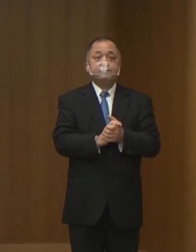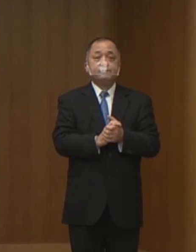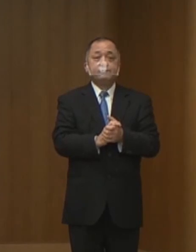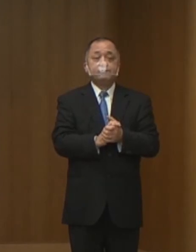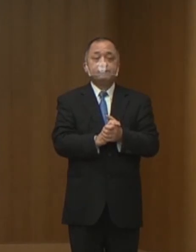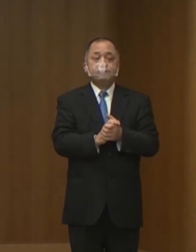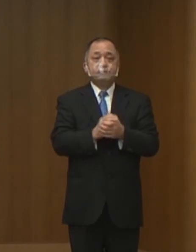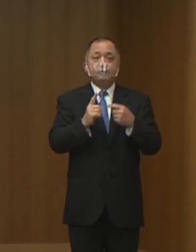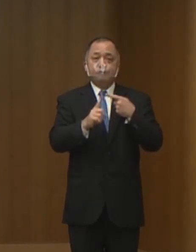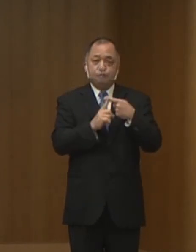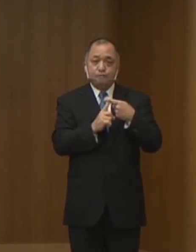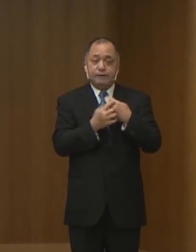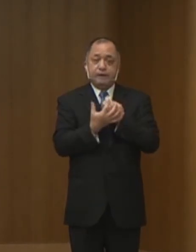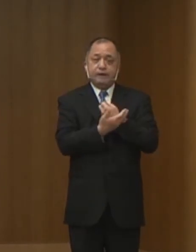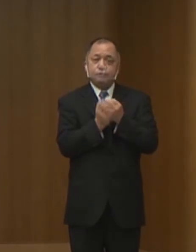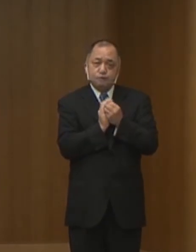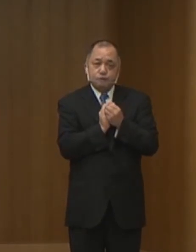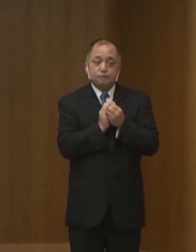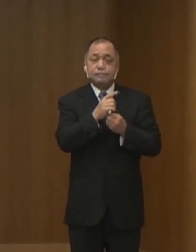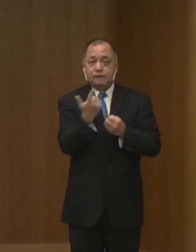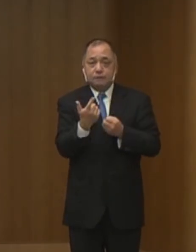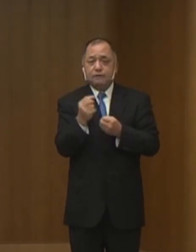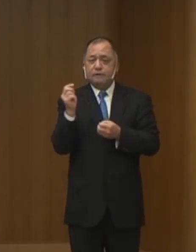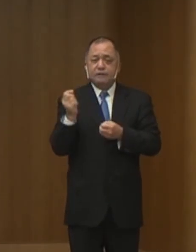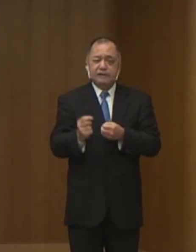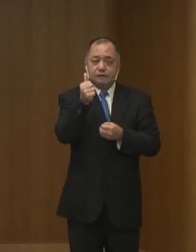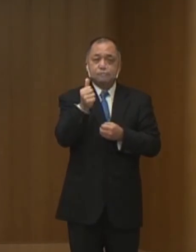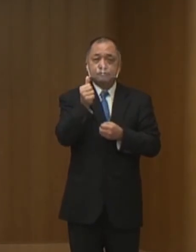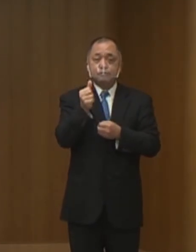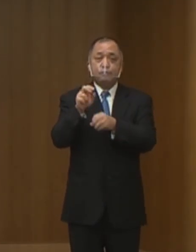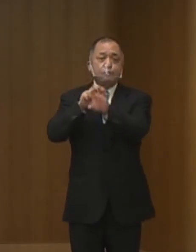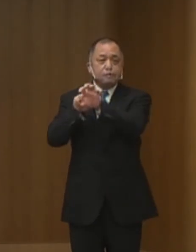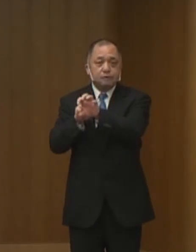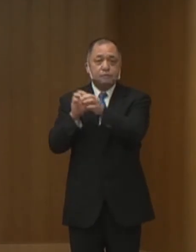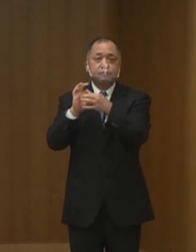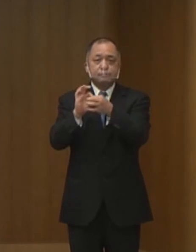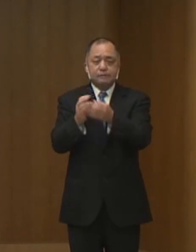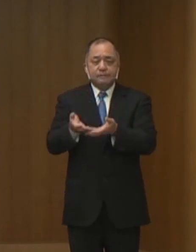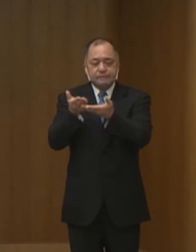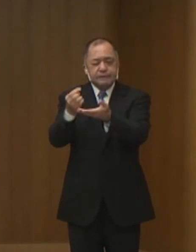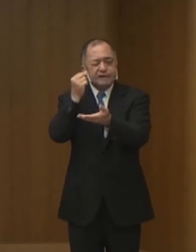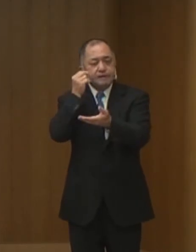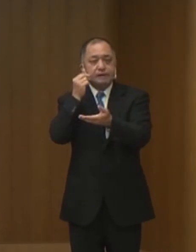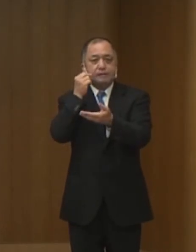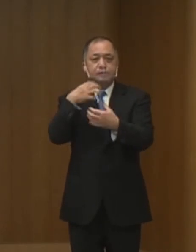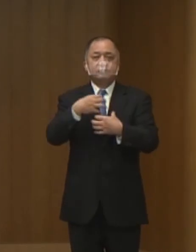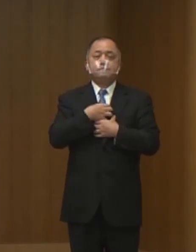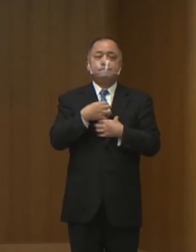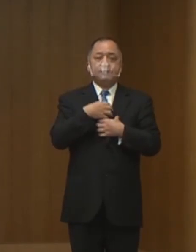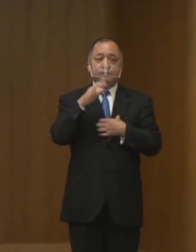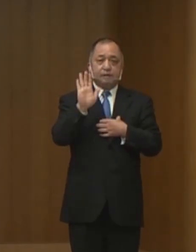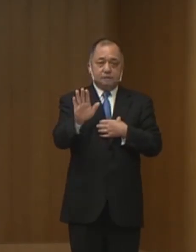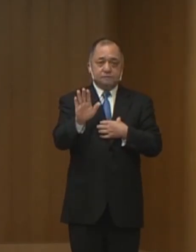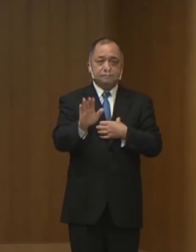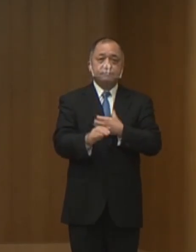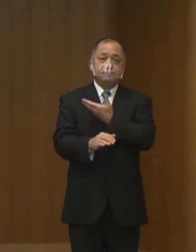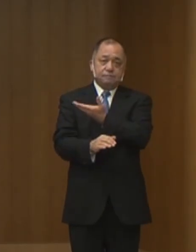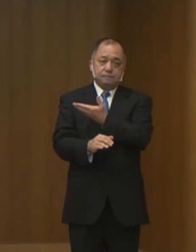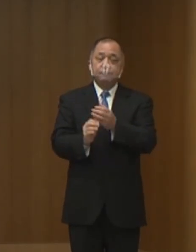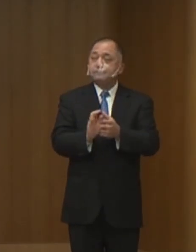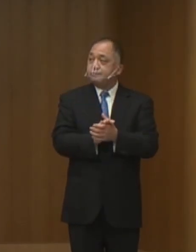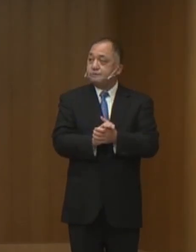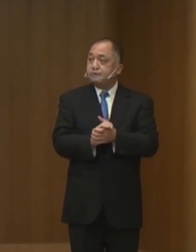救命救急など緊急時の医療、こういったものが提供できなくなる恐れがあるということであります。11